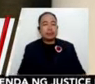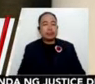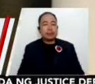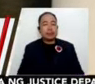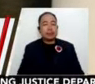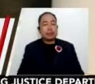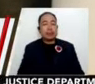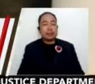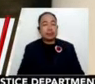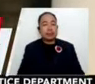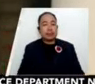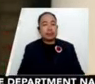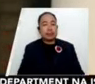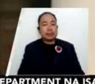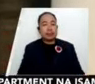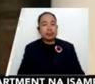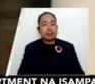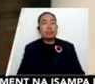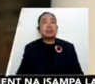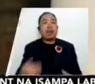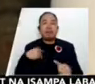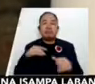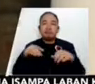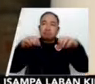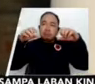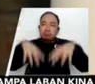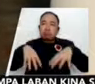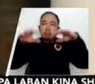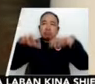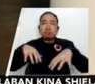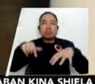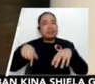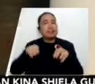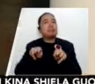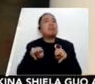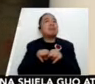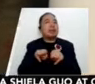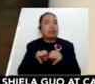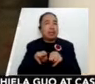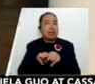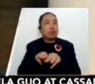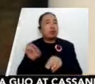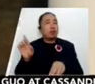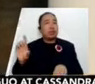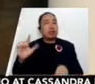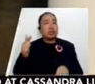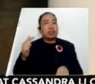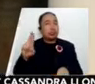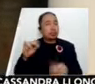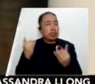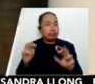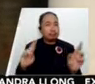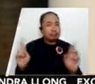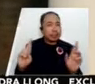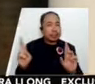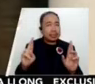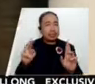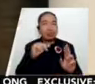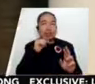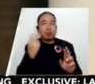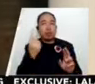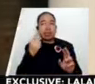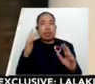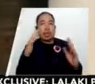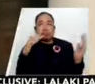Emil, may mga panakanang ang pagbuhos nga ng ulan dito sa Marikina at nakalerto ang lokal na pamahalaan dahil sabi nga hindi na lamang habagat o bagyo ang